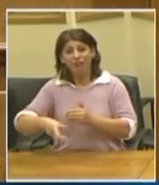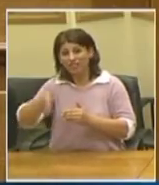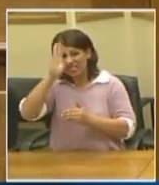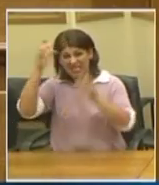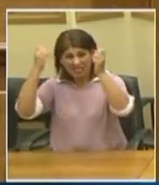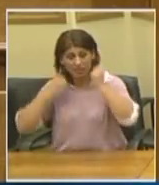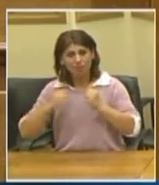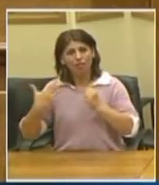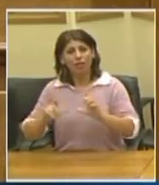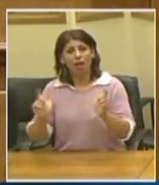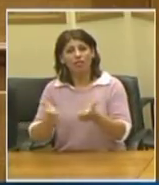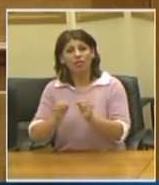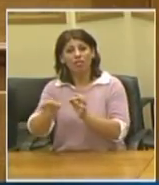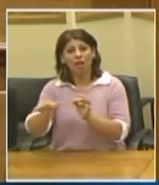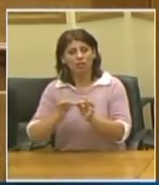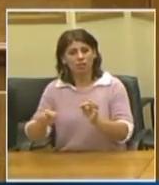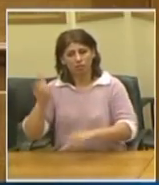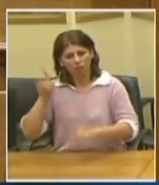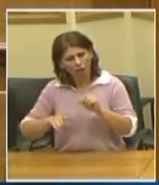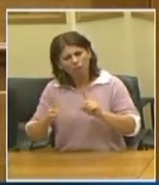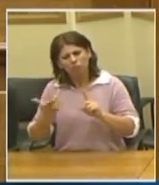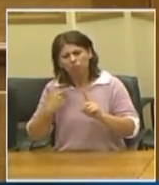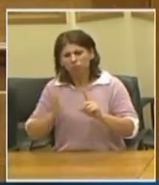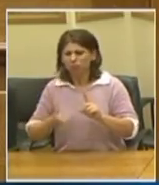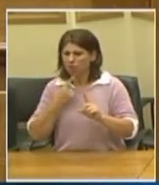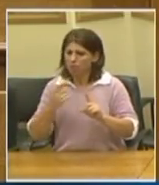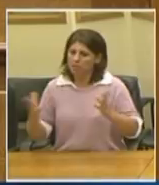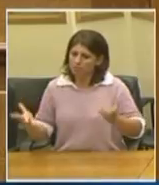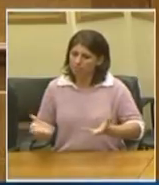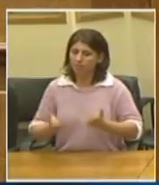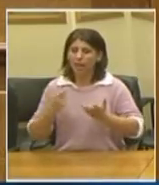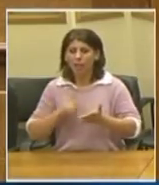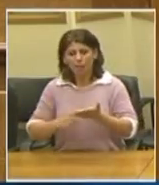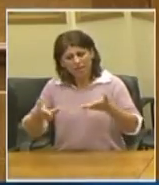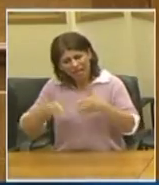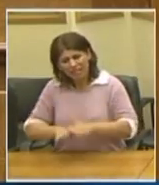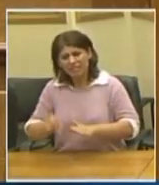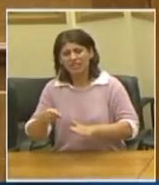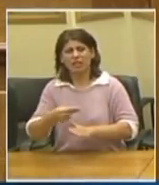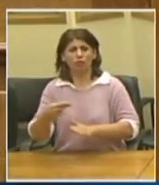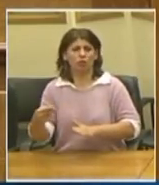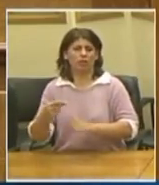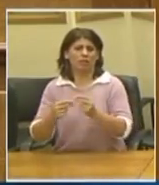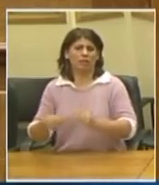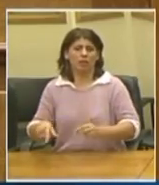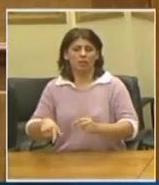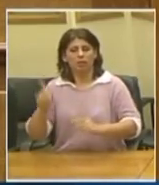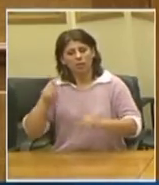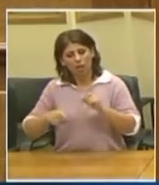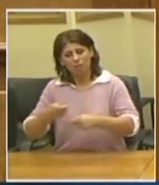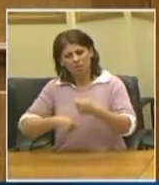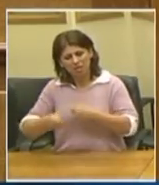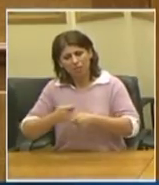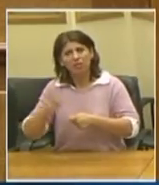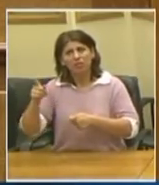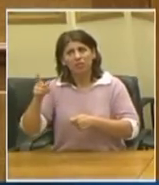διάσταση. Υπάρχουν κάποιοι που μπορεί να πούν δεν έπρεπε να έχει κλείσει το θέμα, ή έστω υπάρχουν και κάποιοι επιχειρηματίες πάνω που